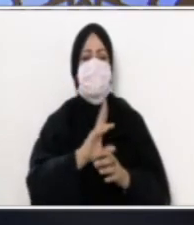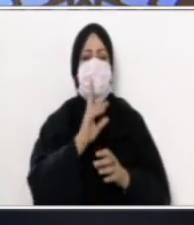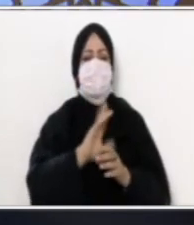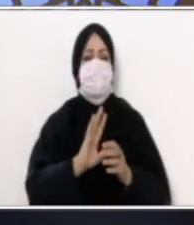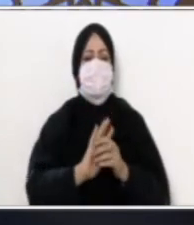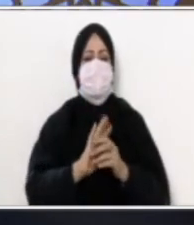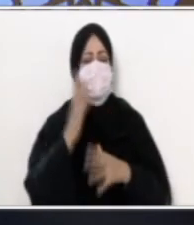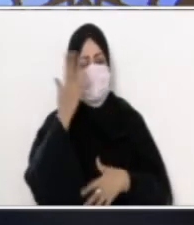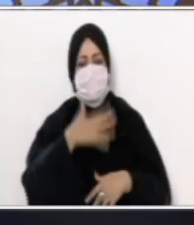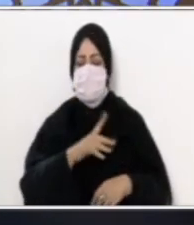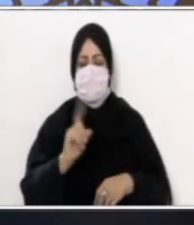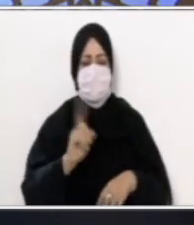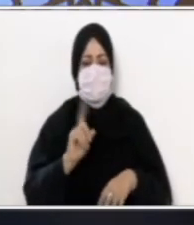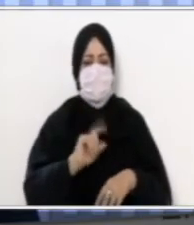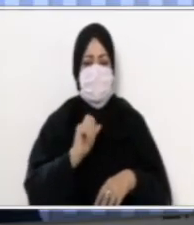خلاص. ايه نعم.